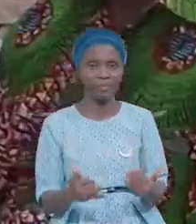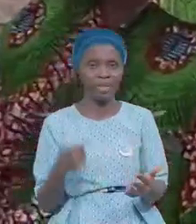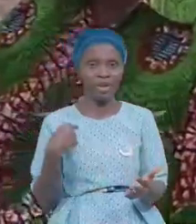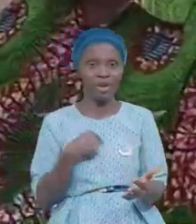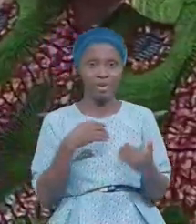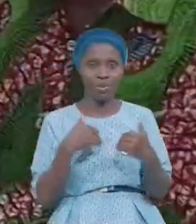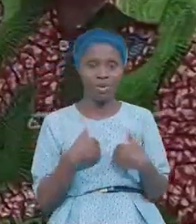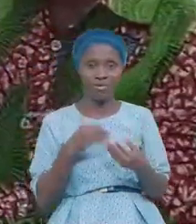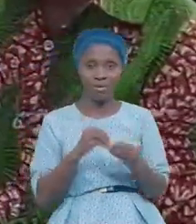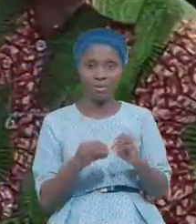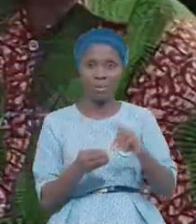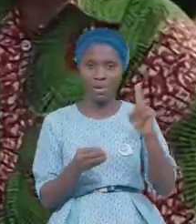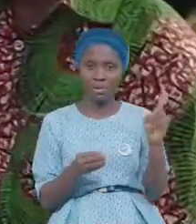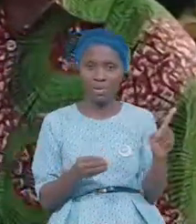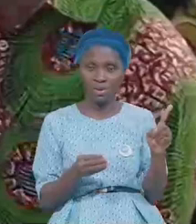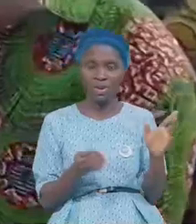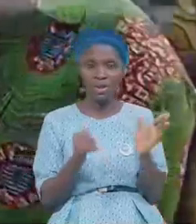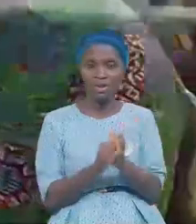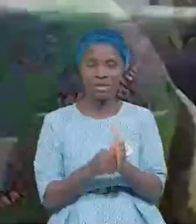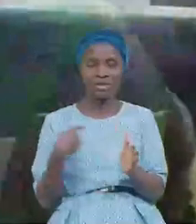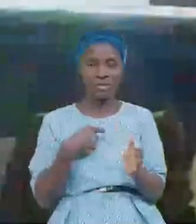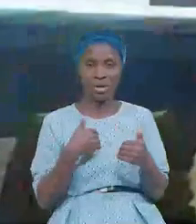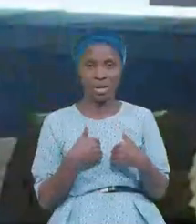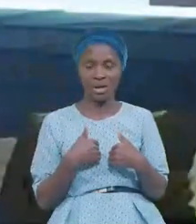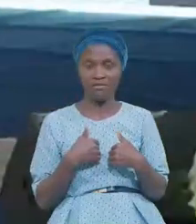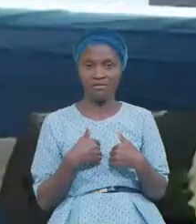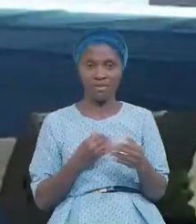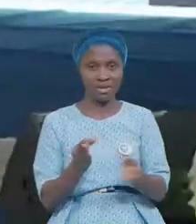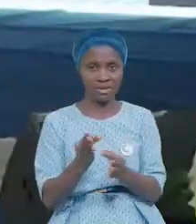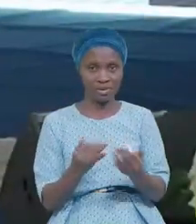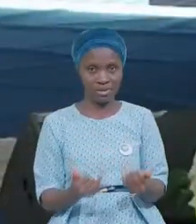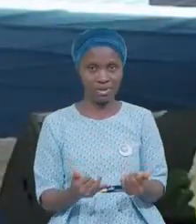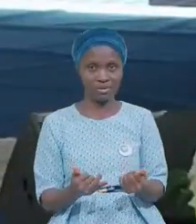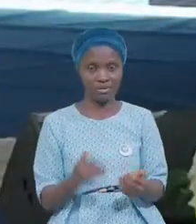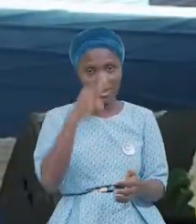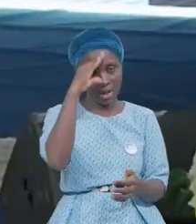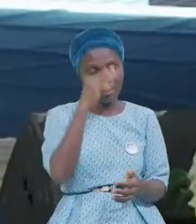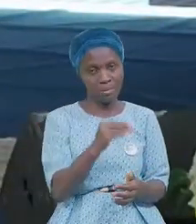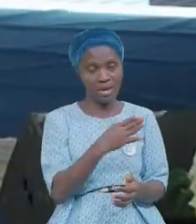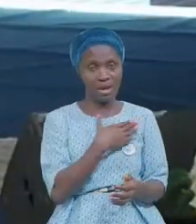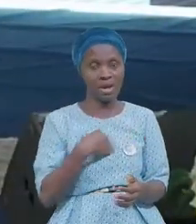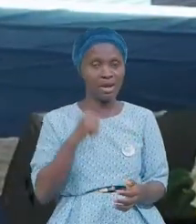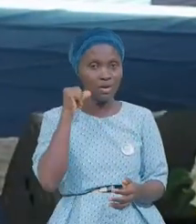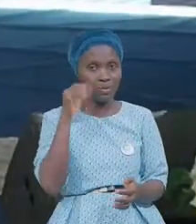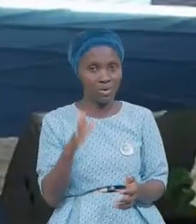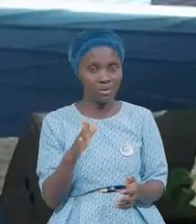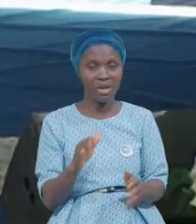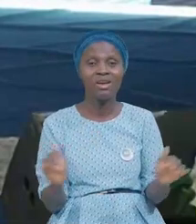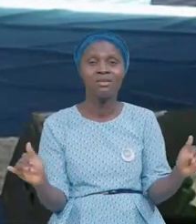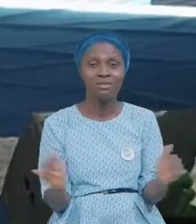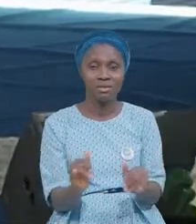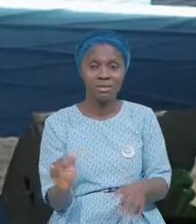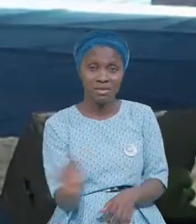Nous avons maintenant donc le premier point que nous avons déjà considéré, les hommes et les femmes, la même mesure de